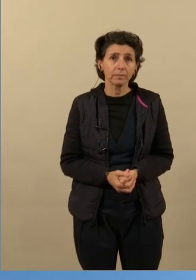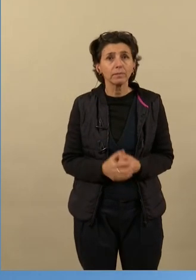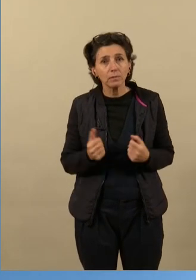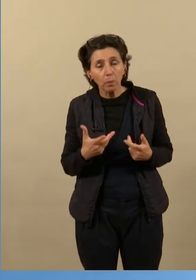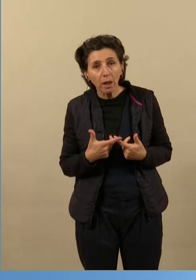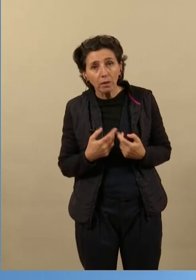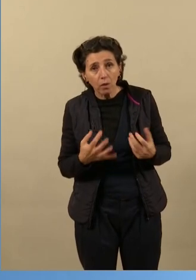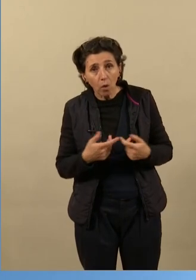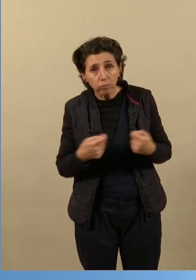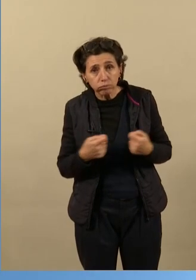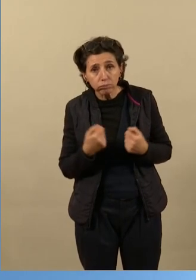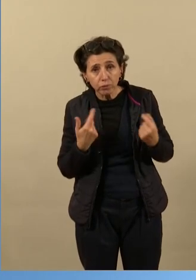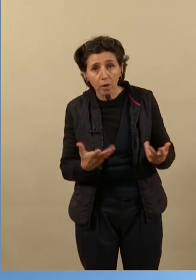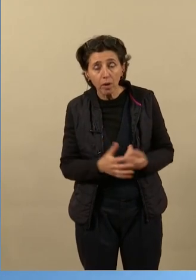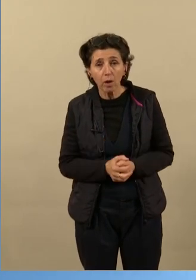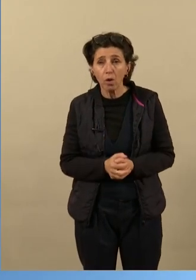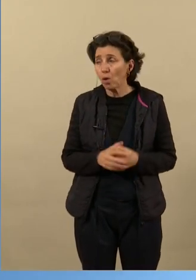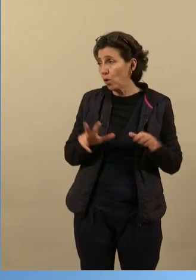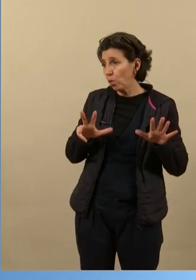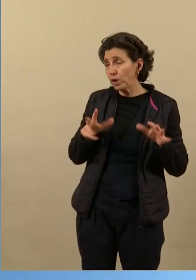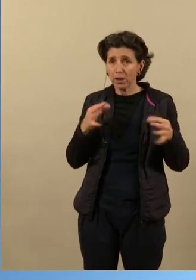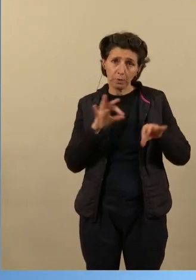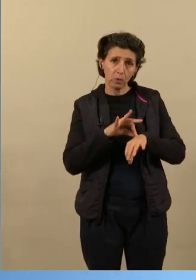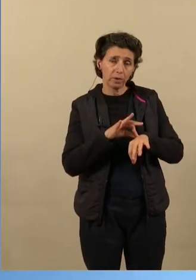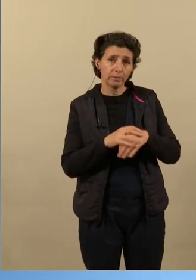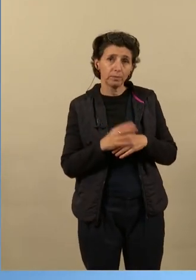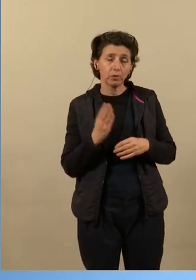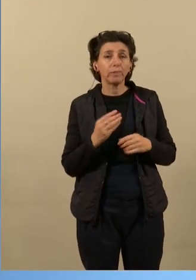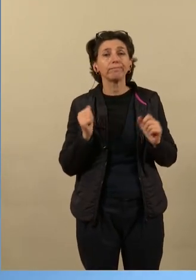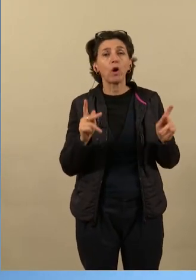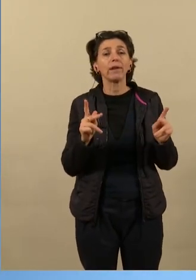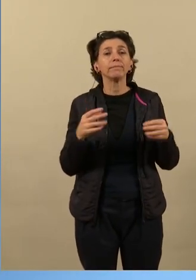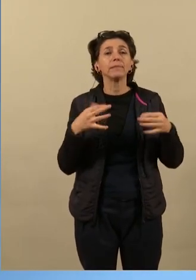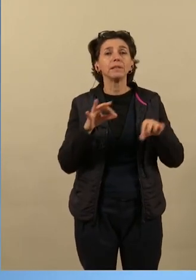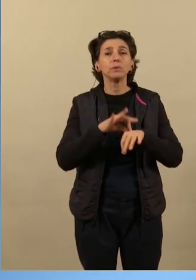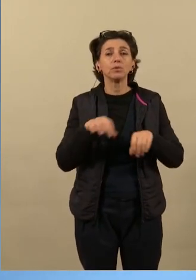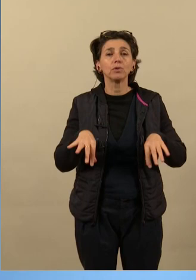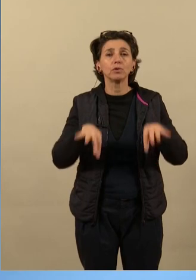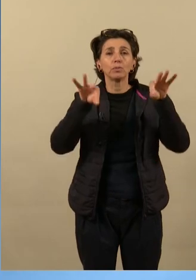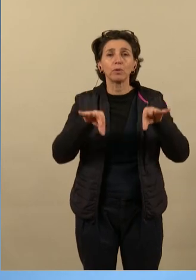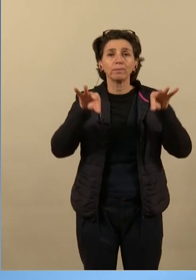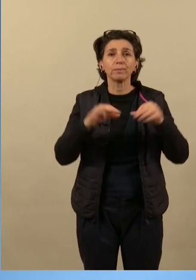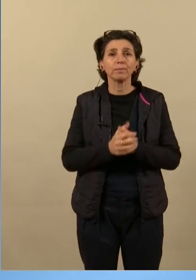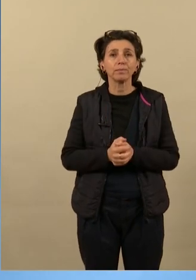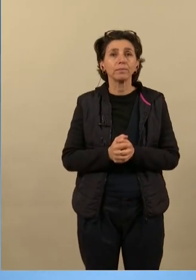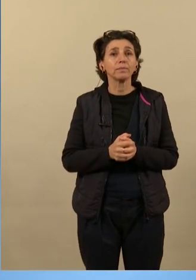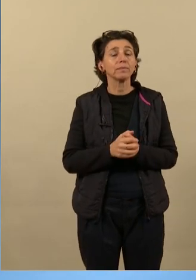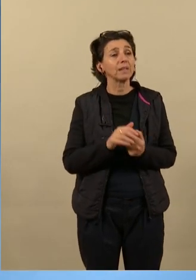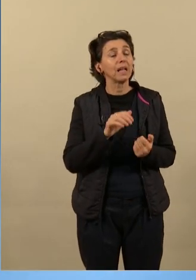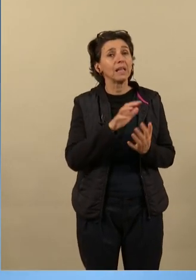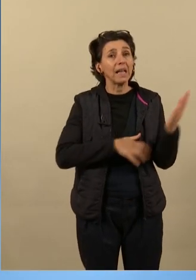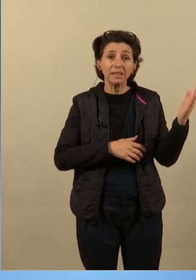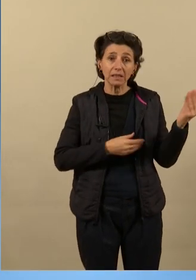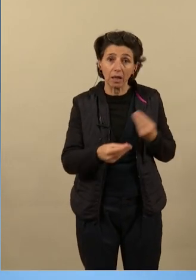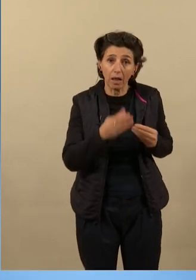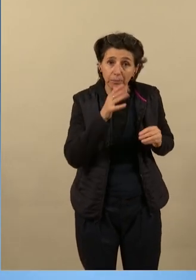monsieur Carignon il nous faut 8 minutes 10 minutes allez 10 minutes de suspension de séance écrit s'il vous plaît monsieur ah l'écrit c'est pas possible